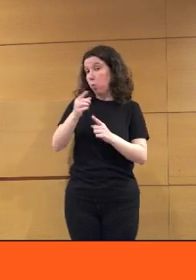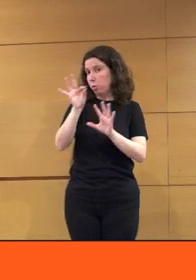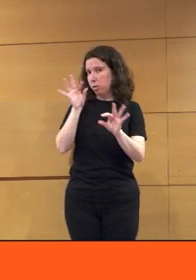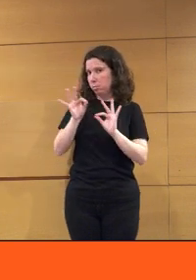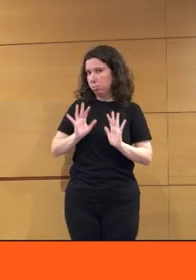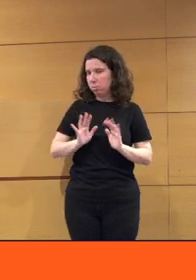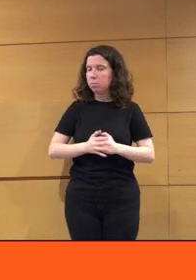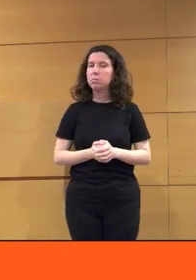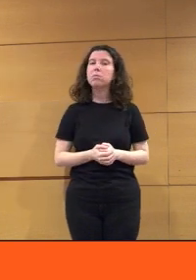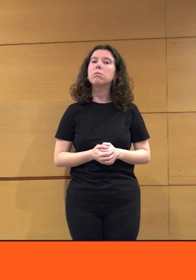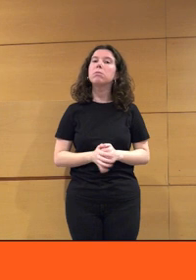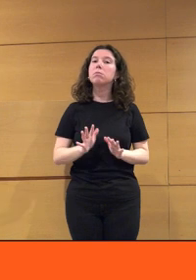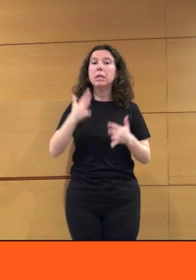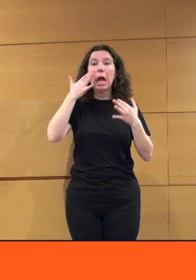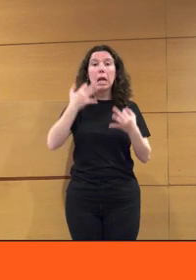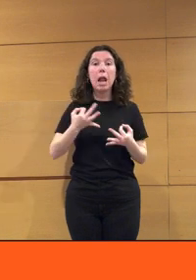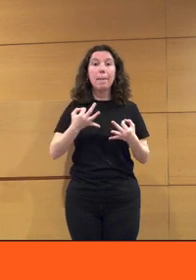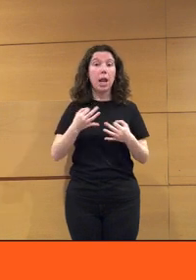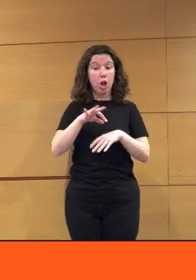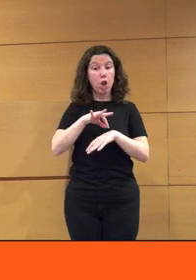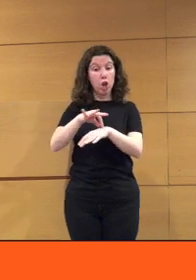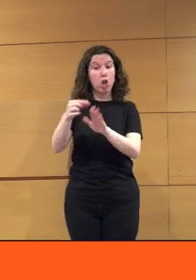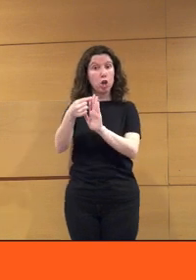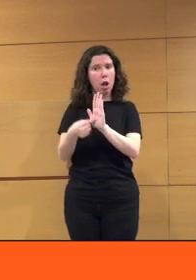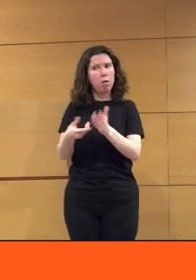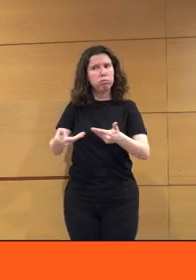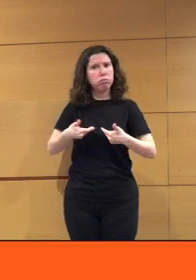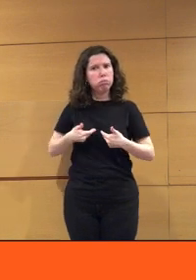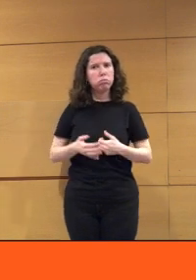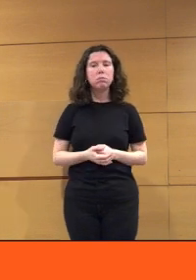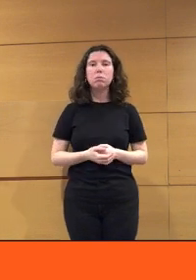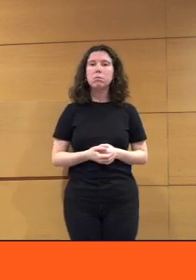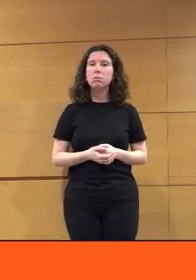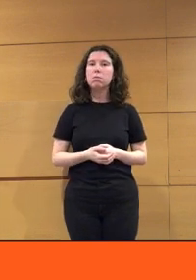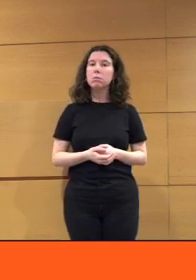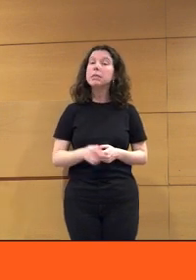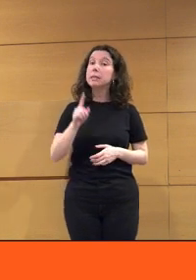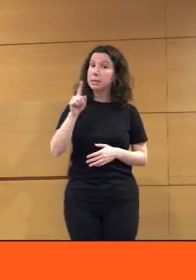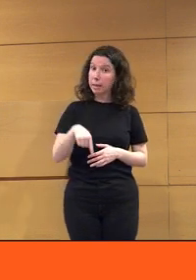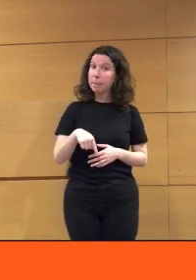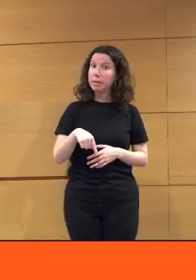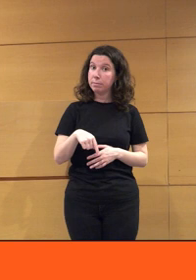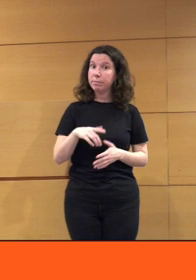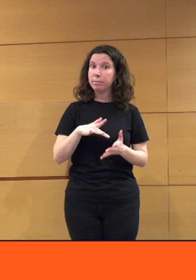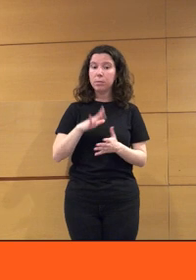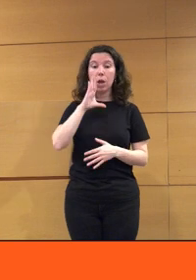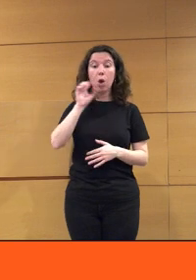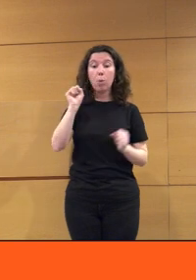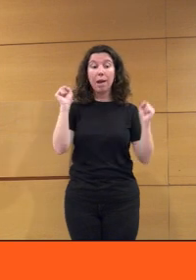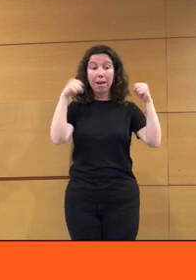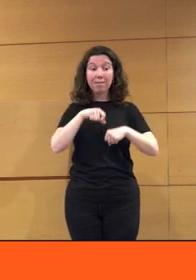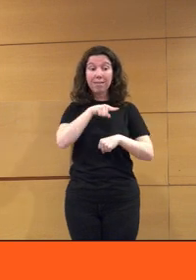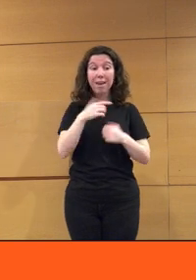però realment és una guia que pot ajudar. Però també estableix aquest acord de govern un model